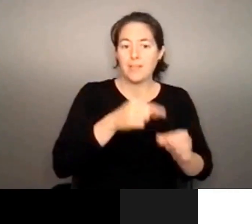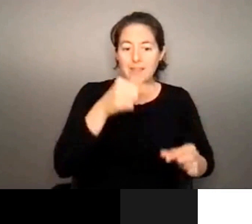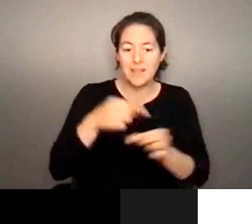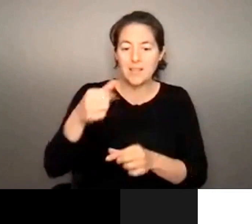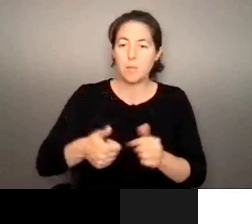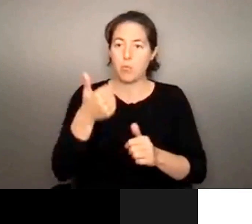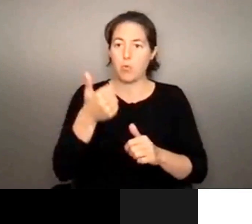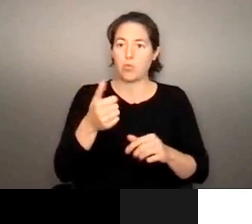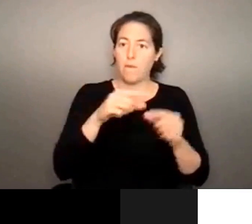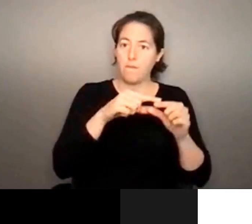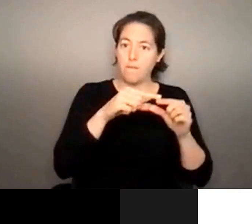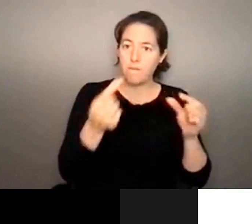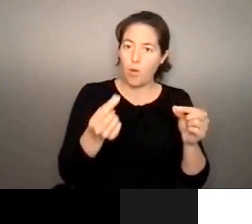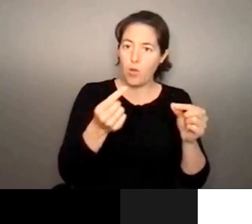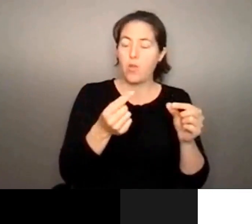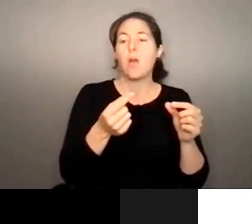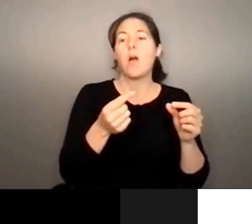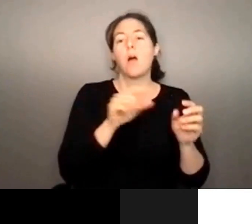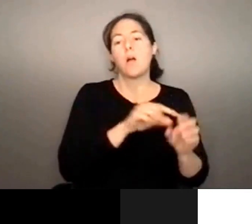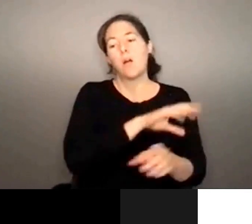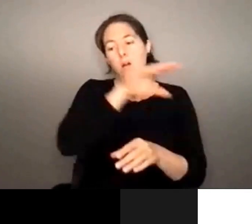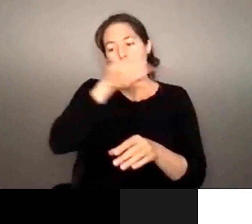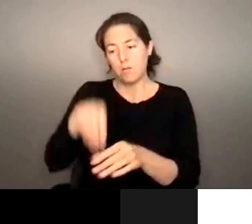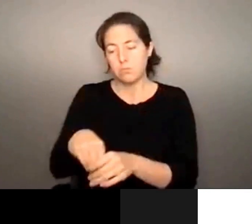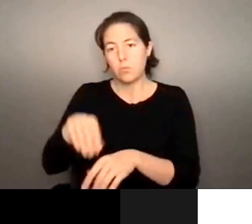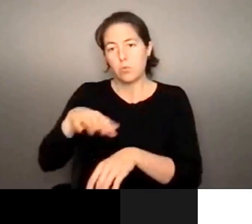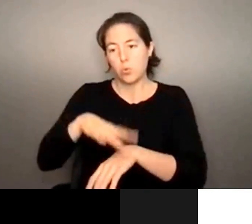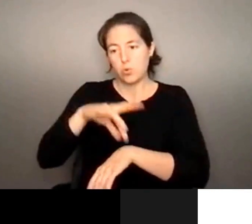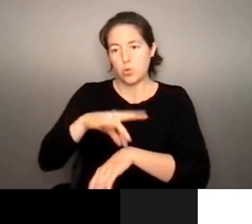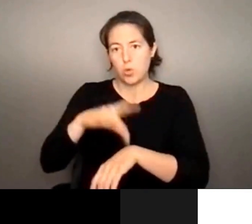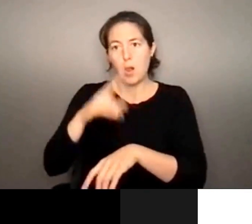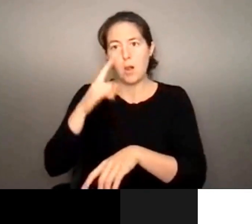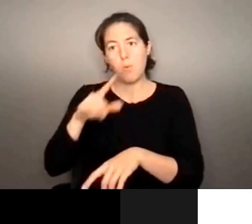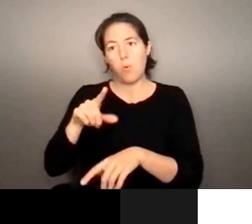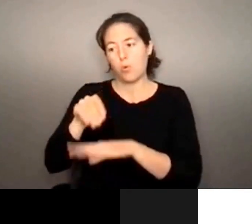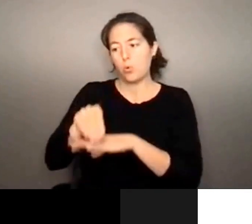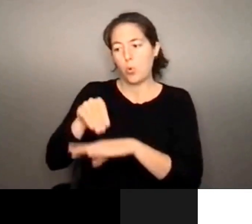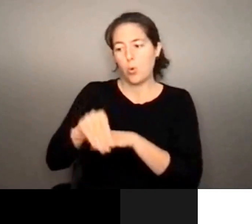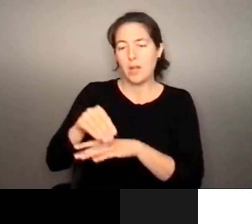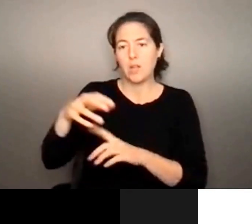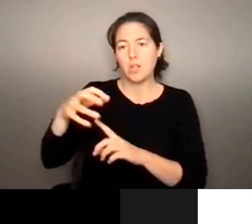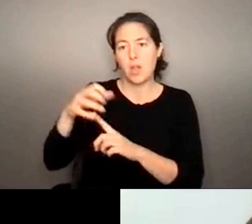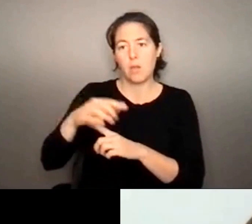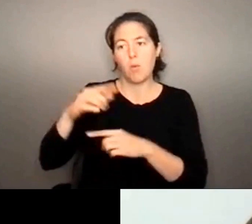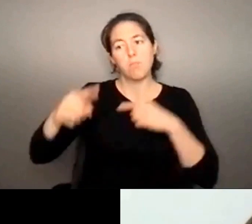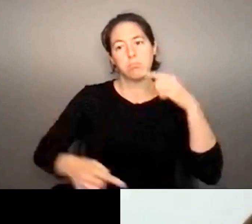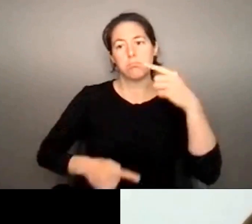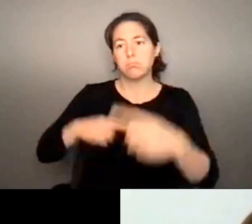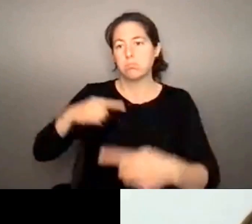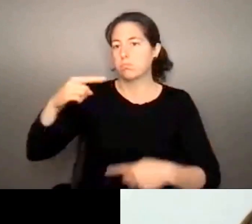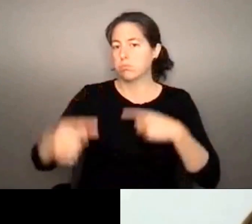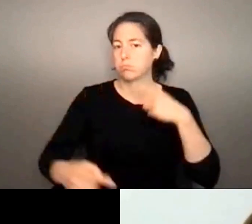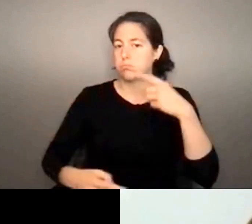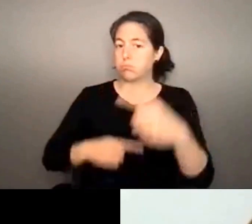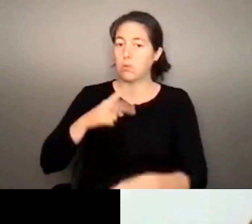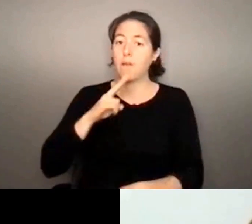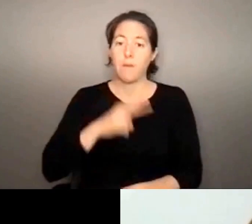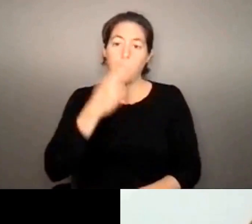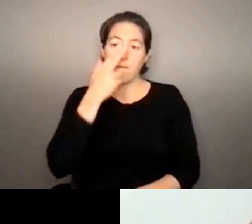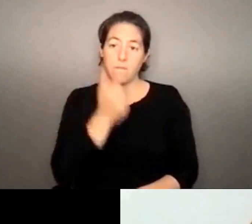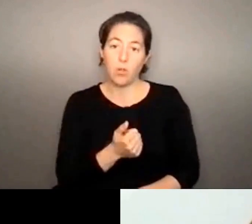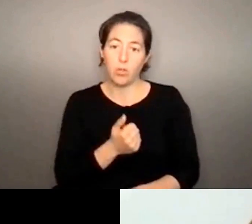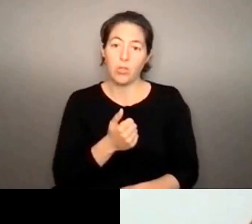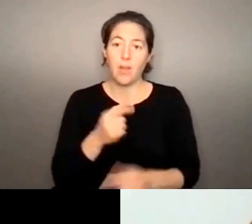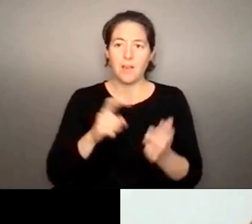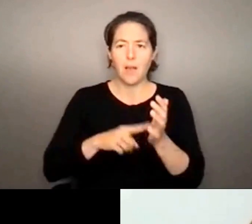peut remettre au sol comme une nourriture à champignons, puis entamer un cercle vertueux comme ça. c'est vraiment le fun. Quand on commence